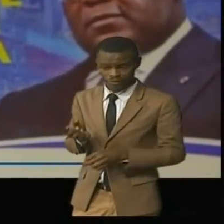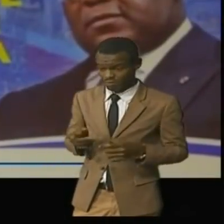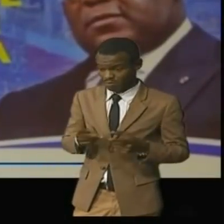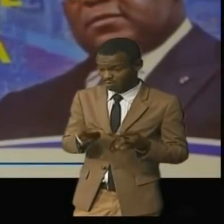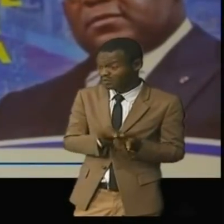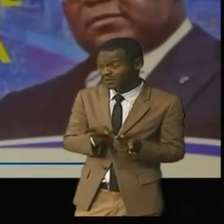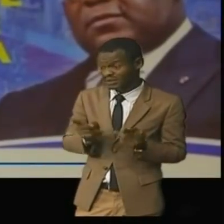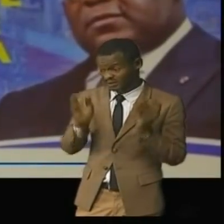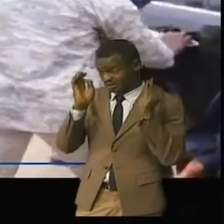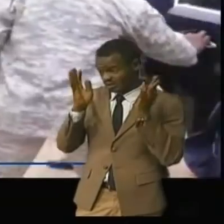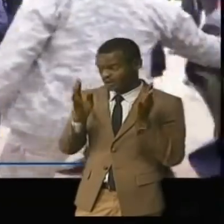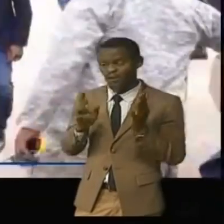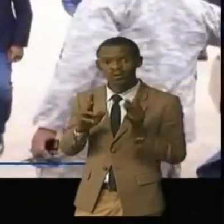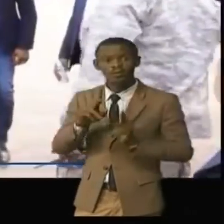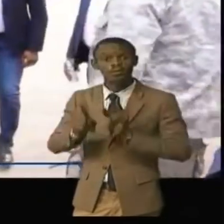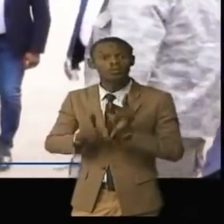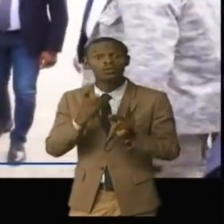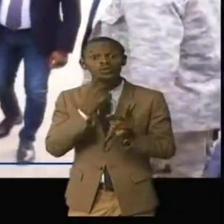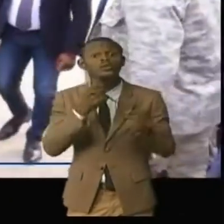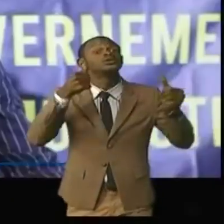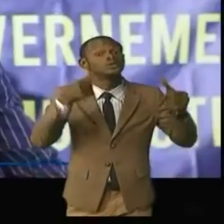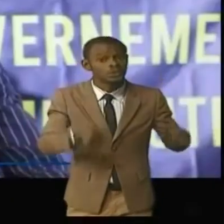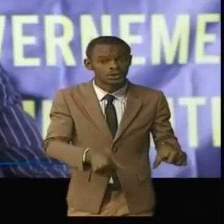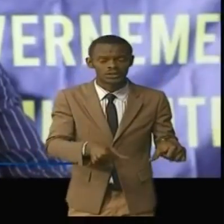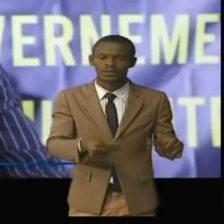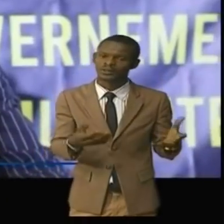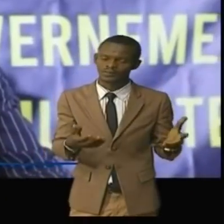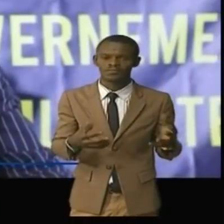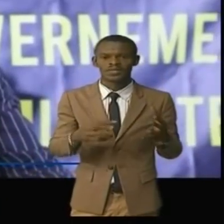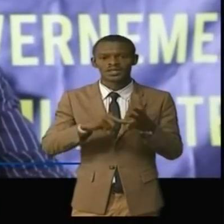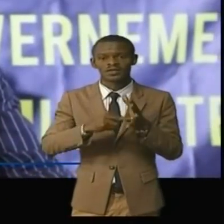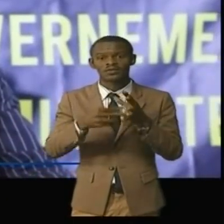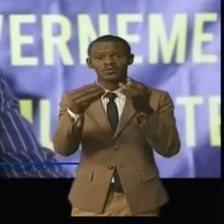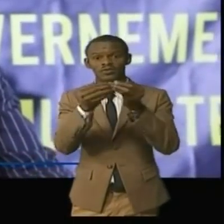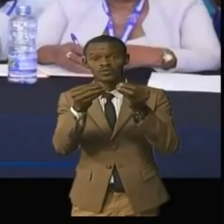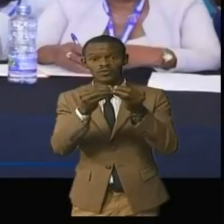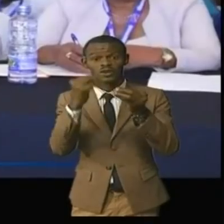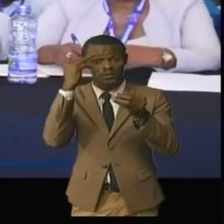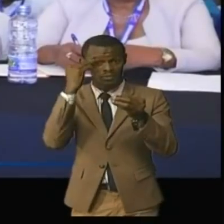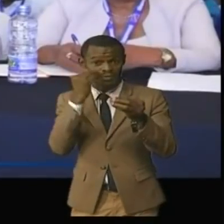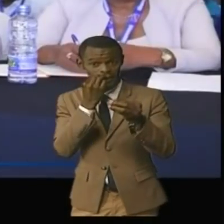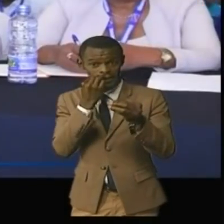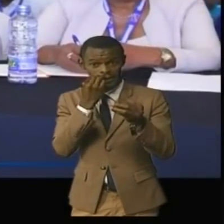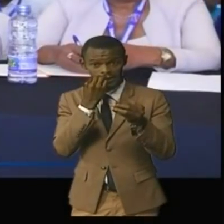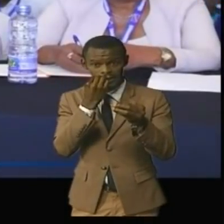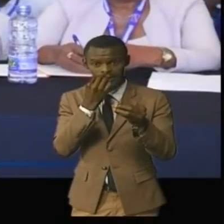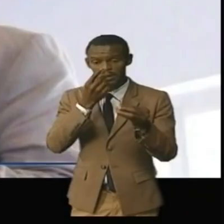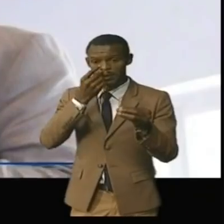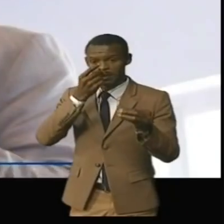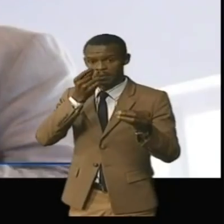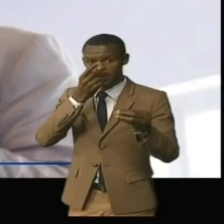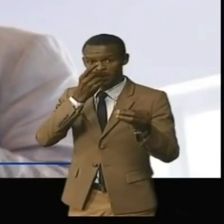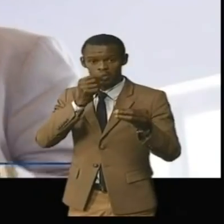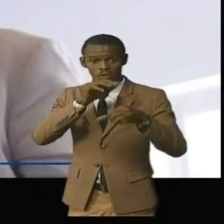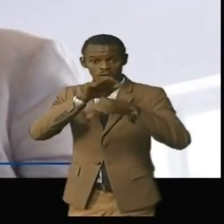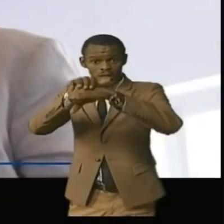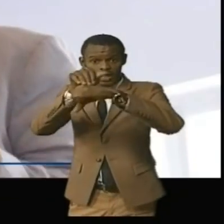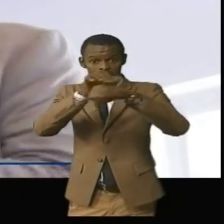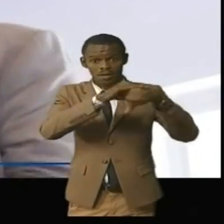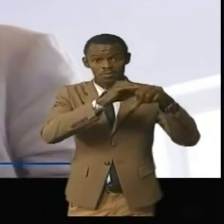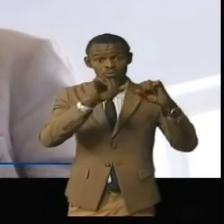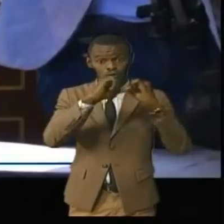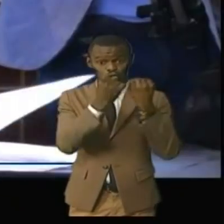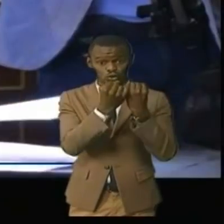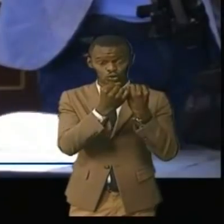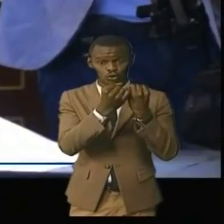des Hydrocarbures, Didier Boudimbou, a donné un cadre de discussion directe entre les parties en conflit pour donner